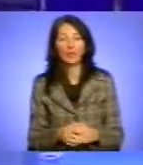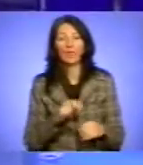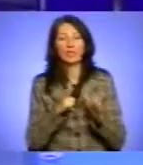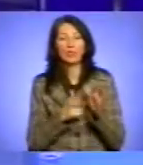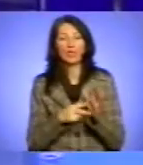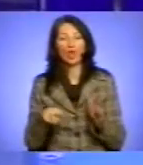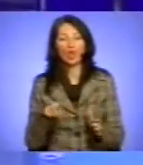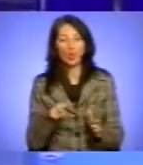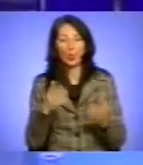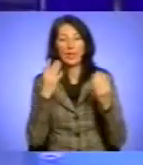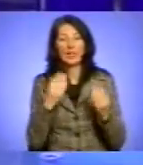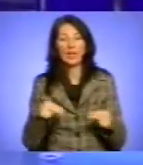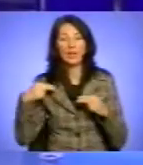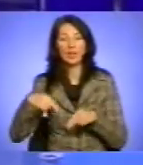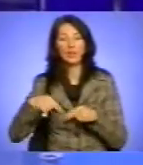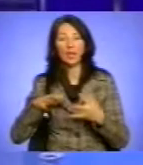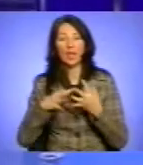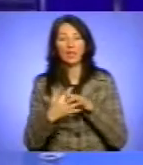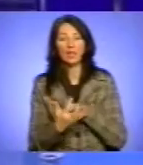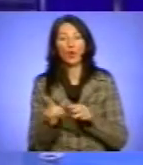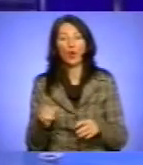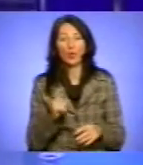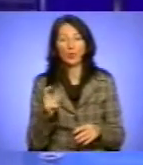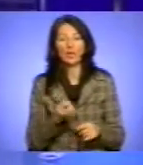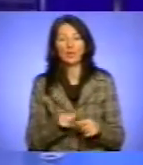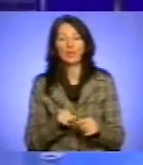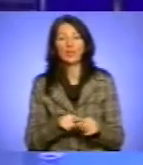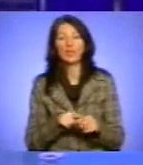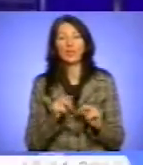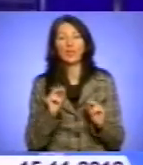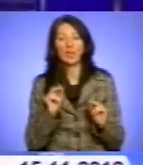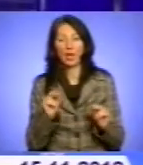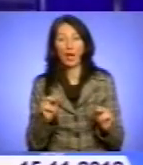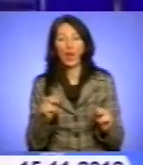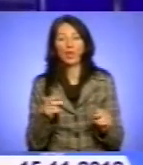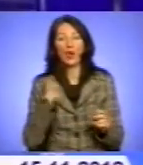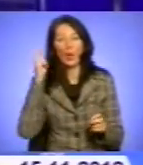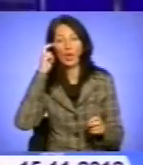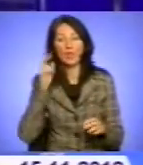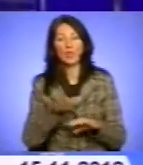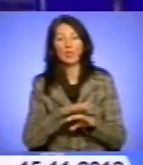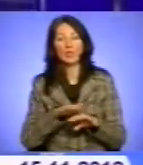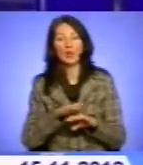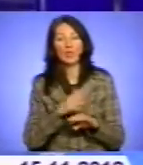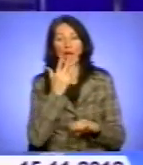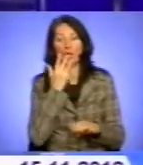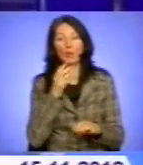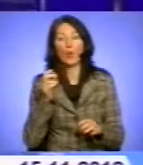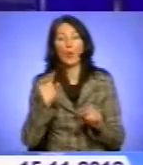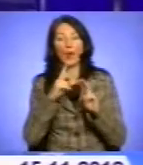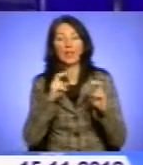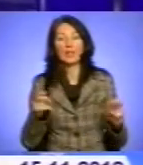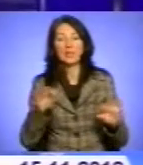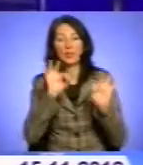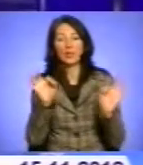Вісімнадцятого листопада – День працівника сільського господарства. Цієї нагоди у Києві в Національному палаці мистецтв Україна відбулися урочистості